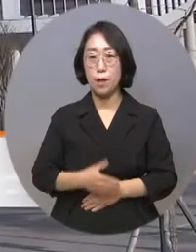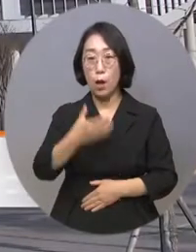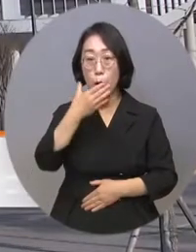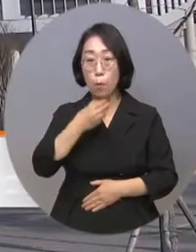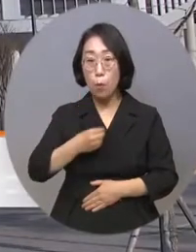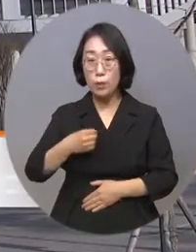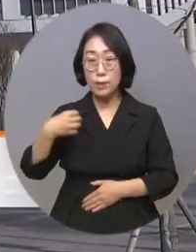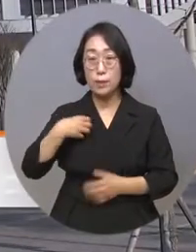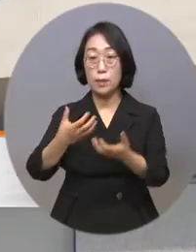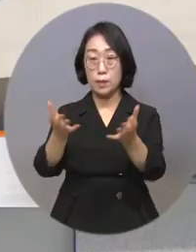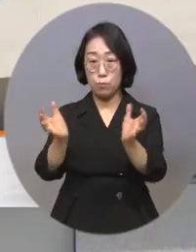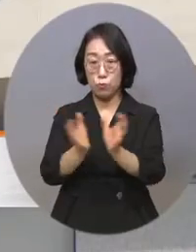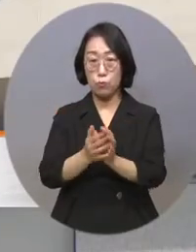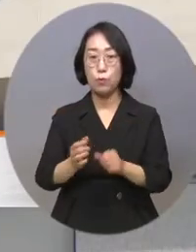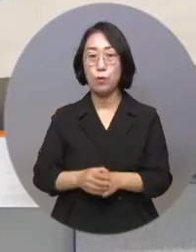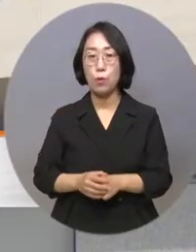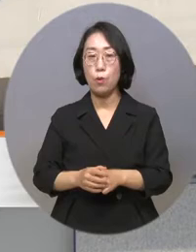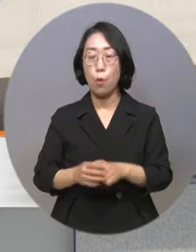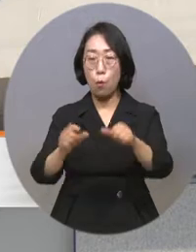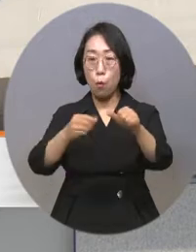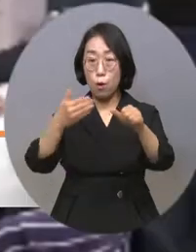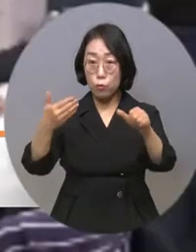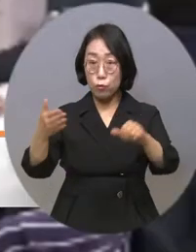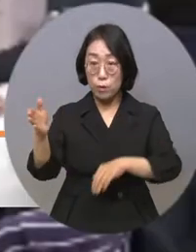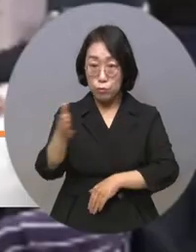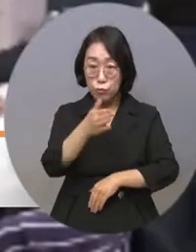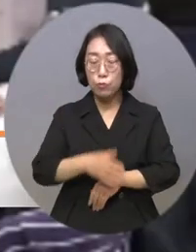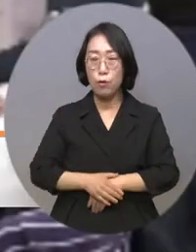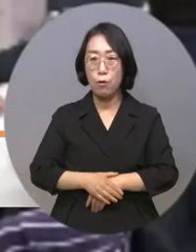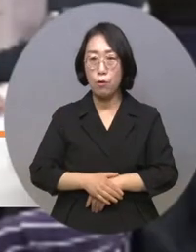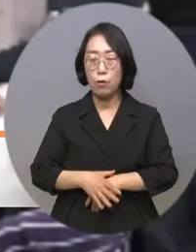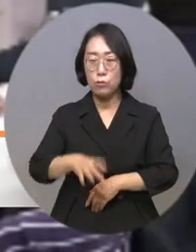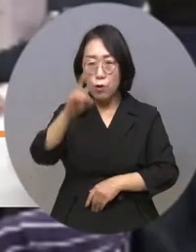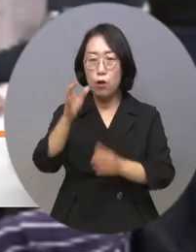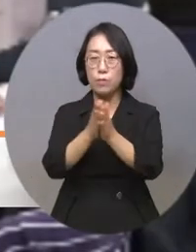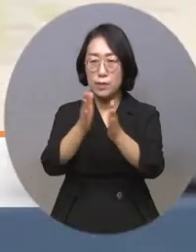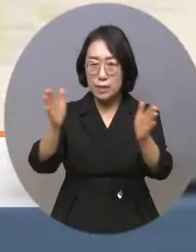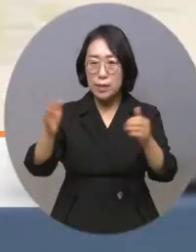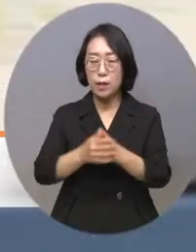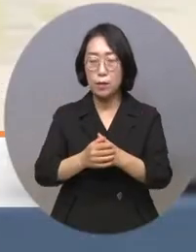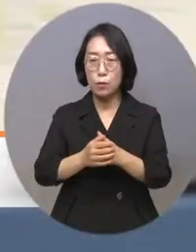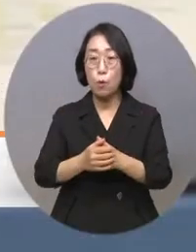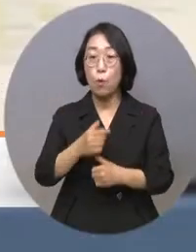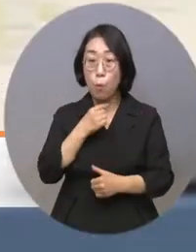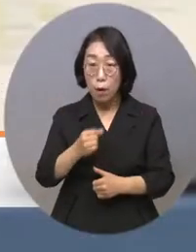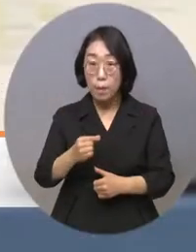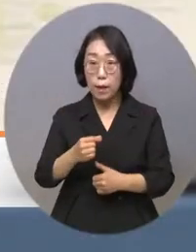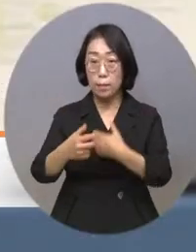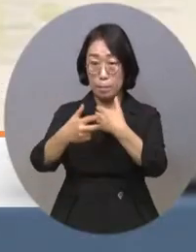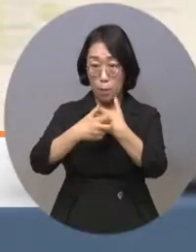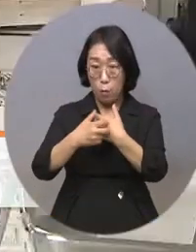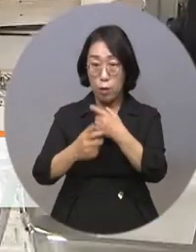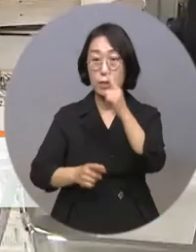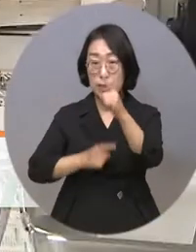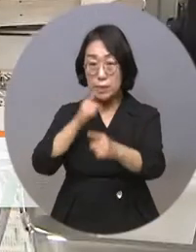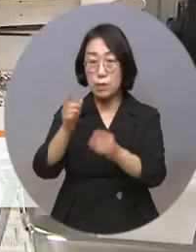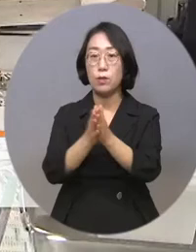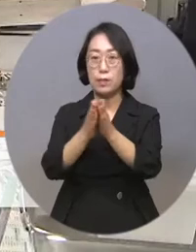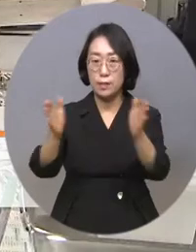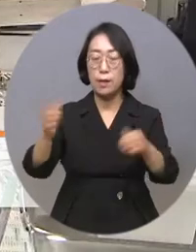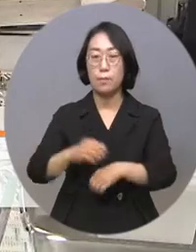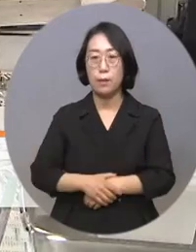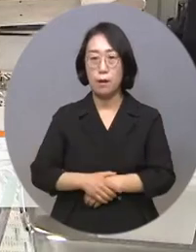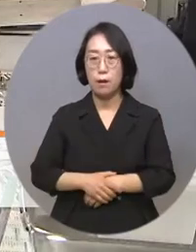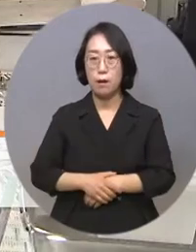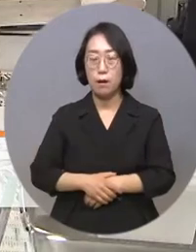보건복지부는 5월 9일부터 상병수당 도입을 위한 1단계 시범사업에 참여할 의료기관 모집에 나섰습니다.